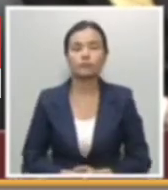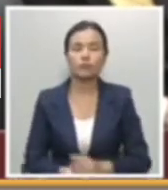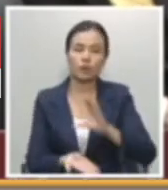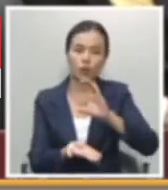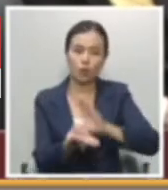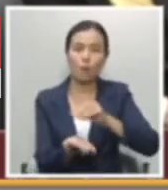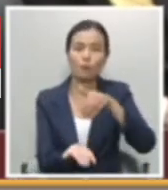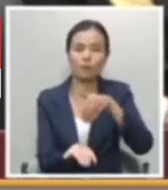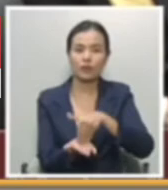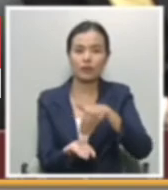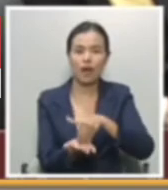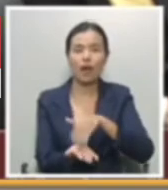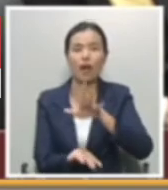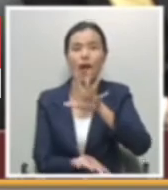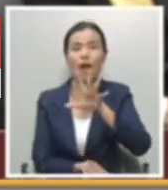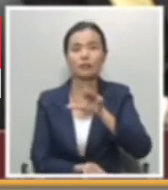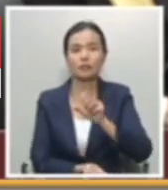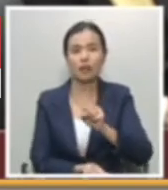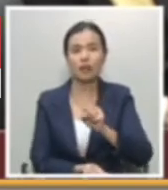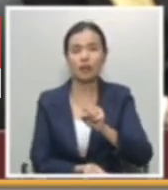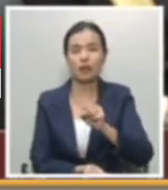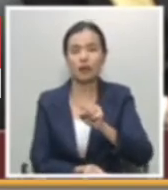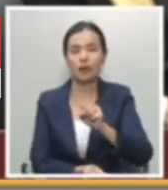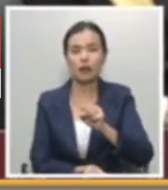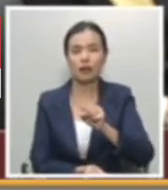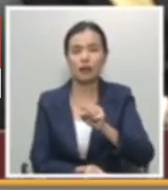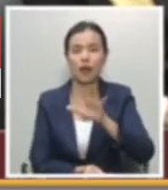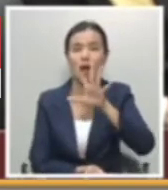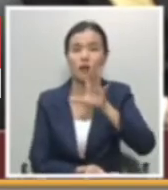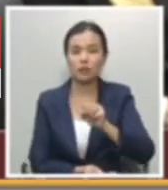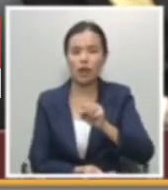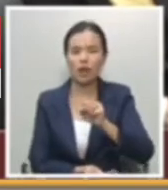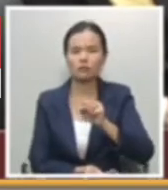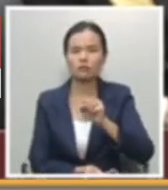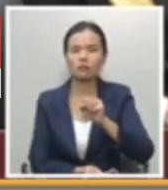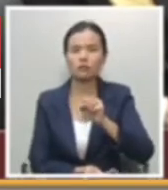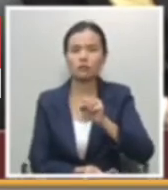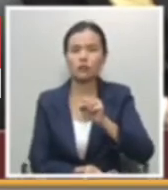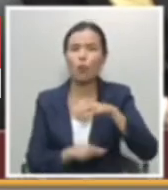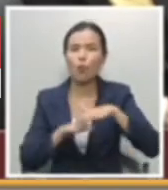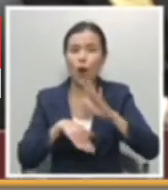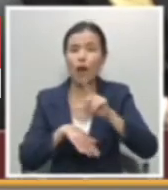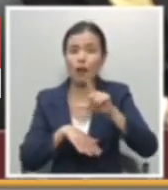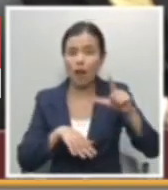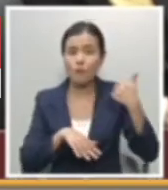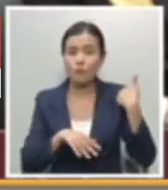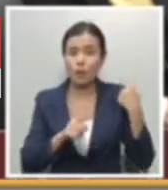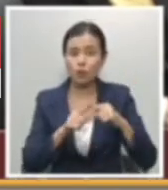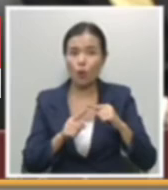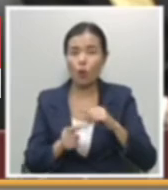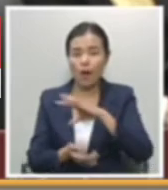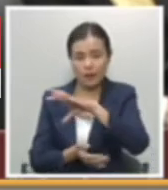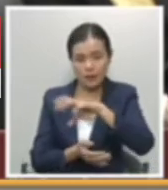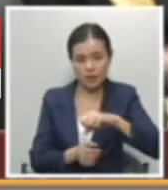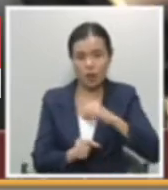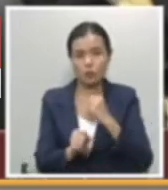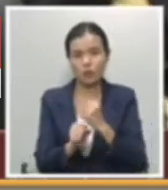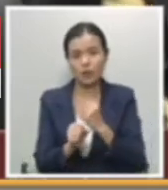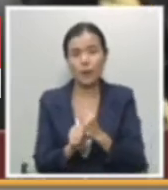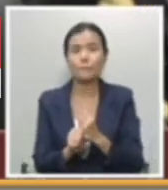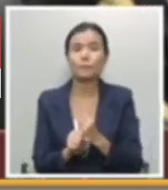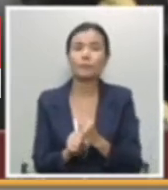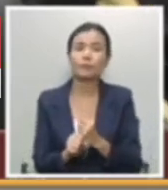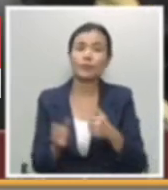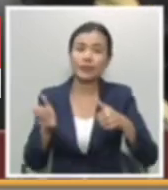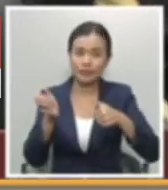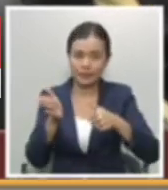าง 500,000 กว่าล้านบาทนั้นท่านนำเอาไปใช้หนี้น